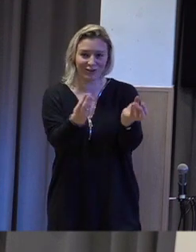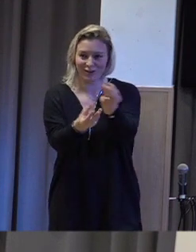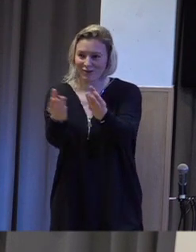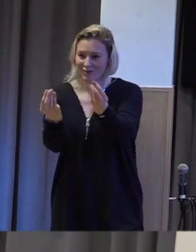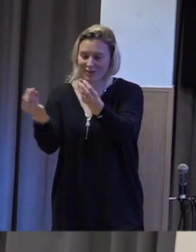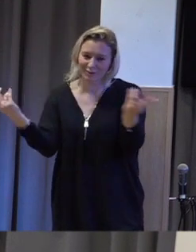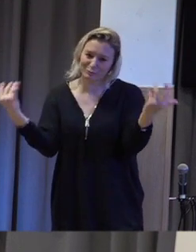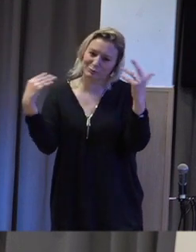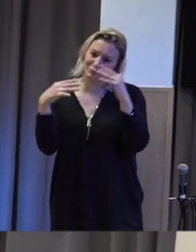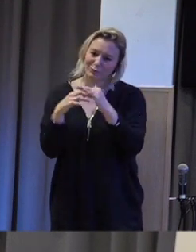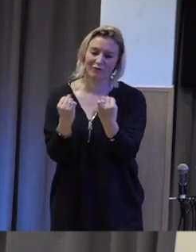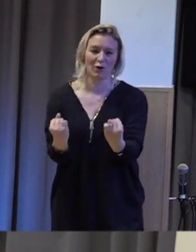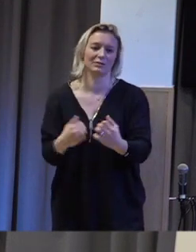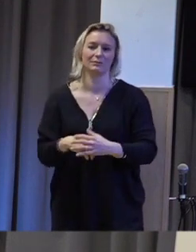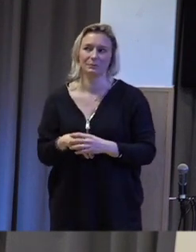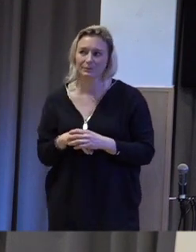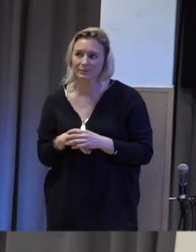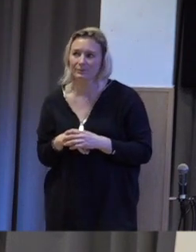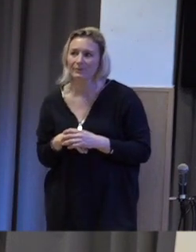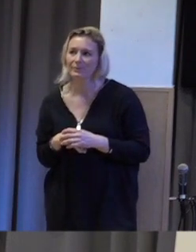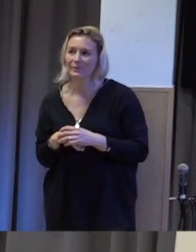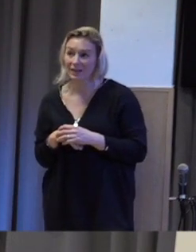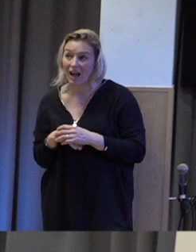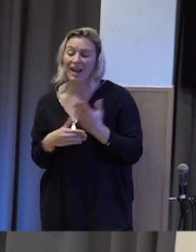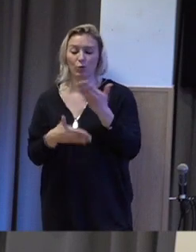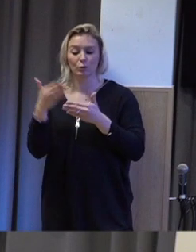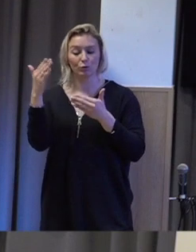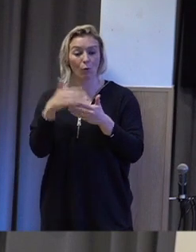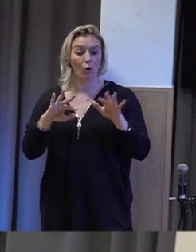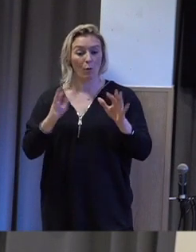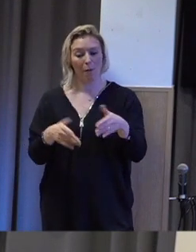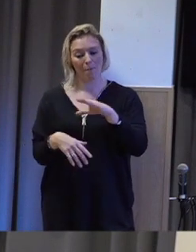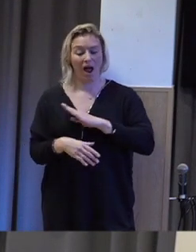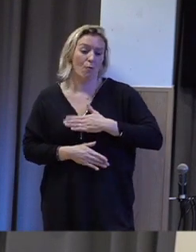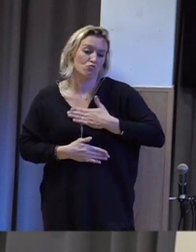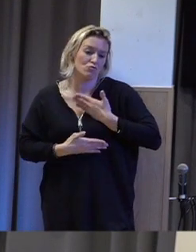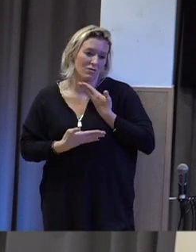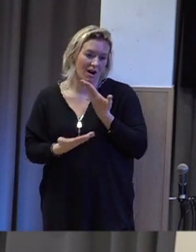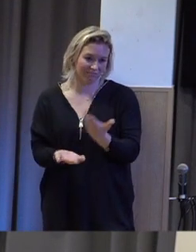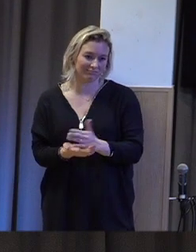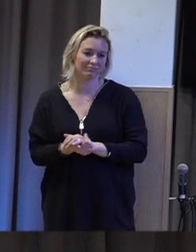parties et s'édifie lui-même. Comment ? Dans l'amour, dans la charité.